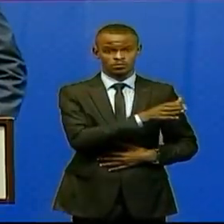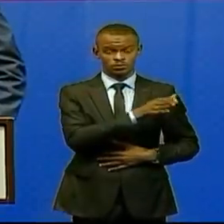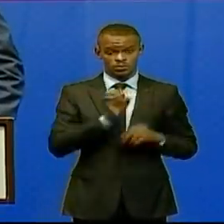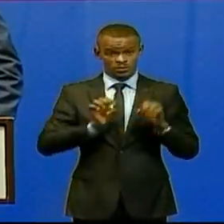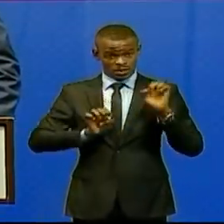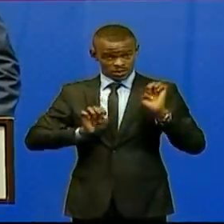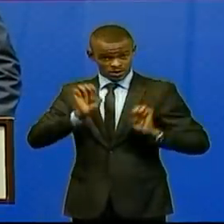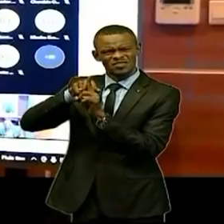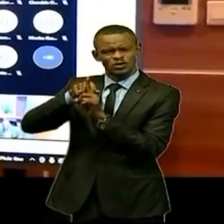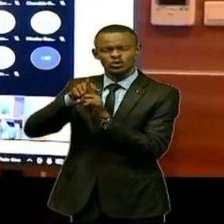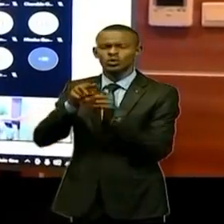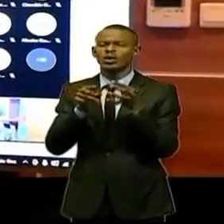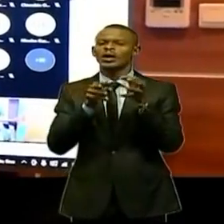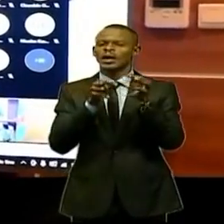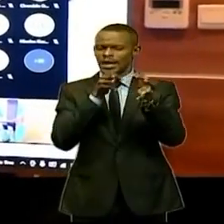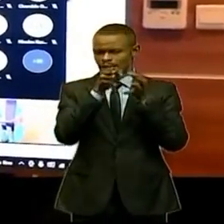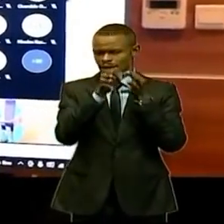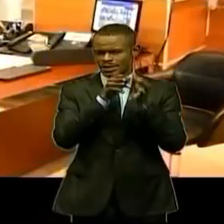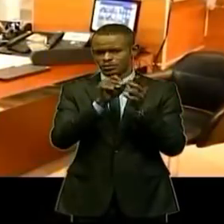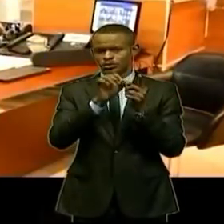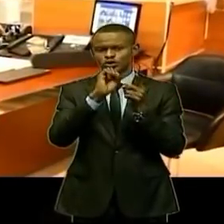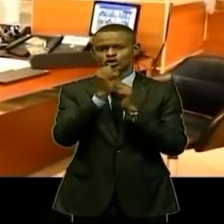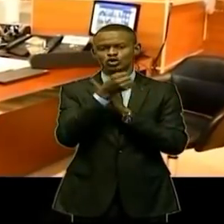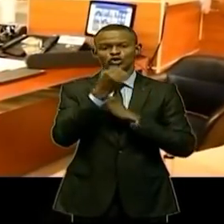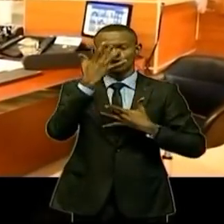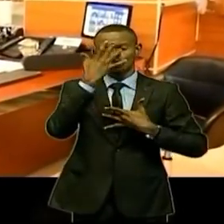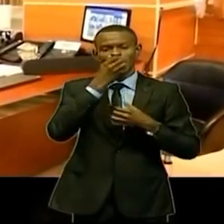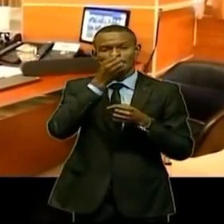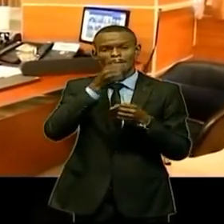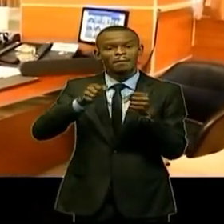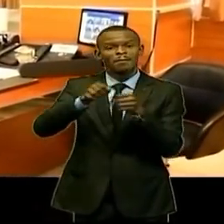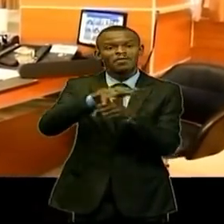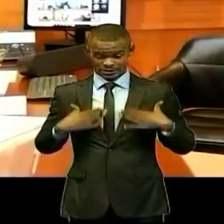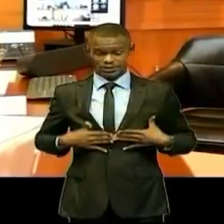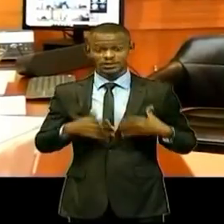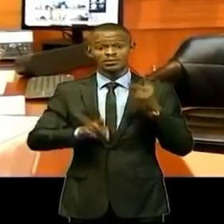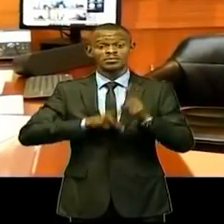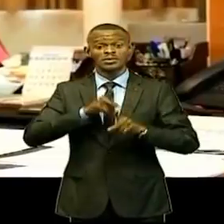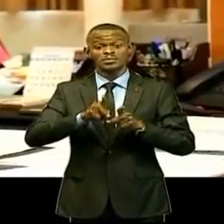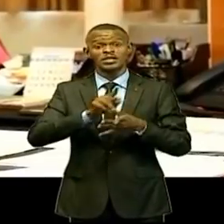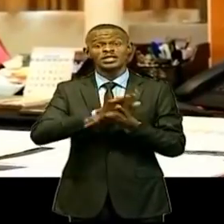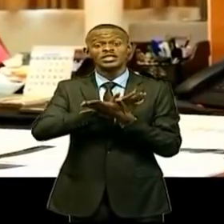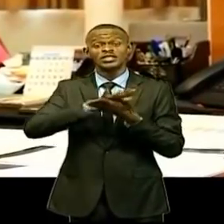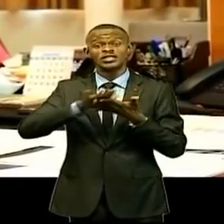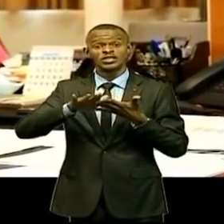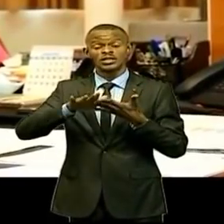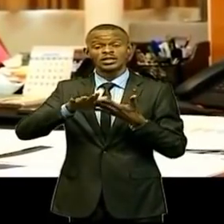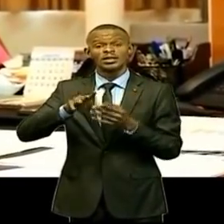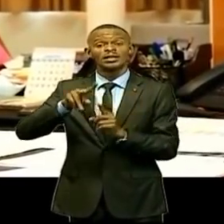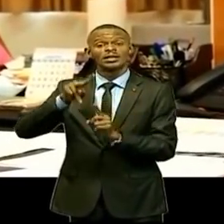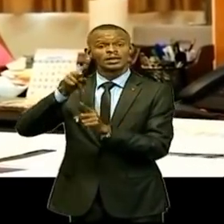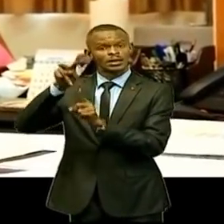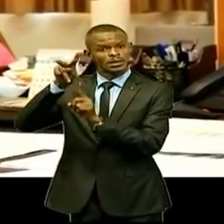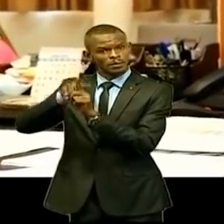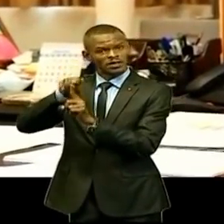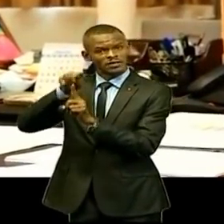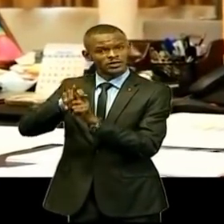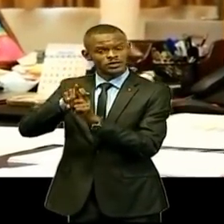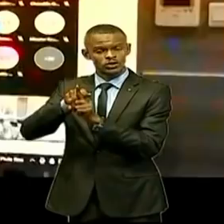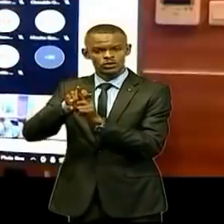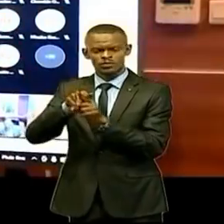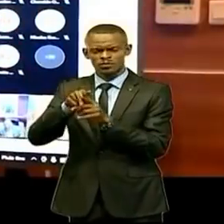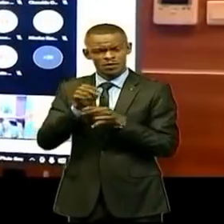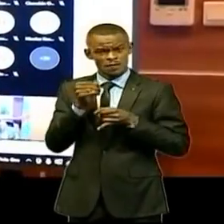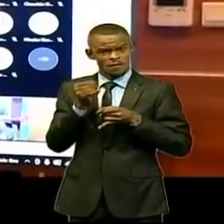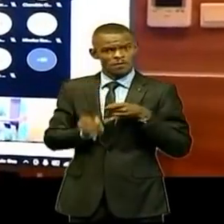à COVID-19. Le ministère de la Santé publique, Hygiène et Prévention a enfin informé le Conseil des ministres